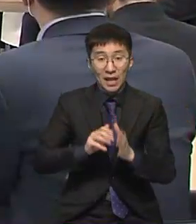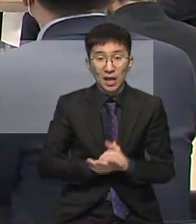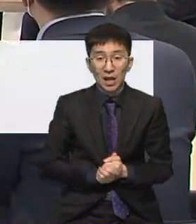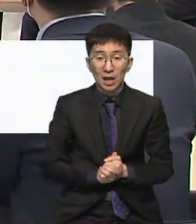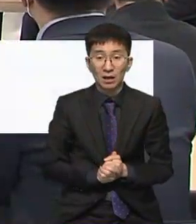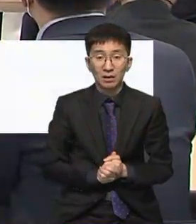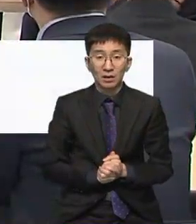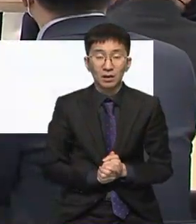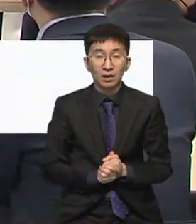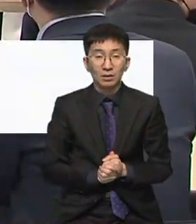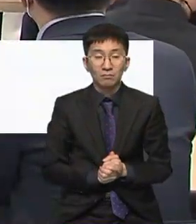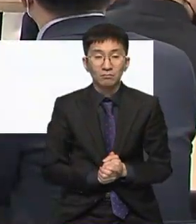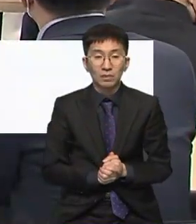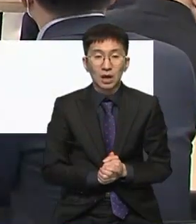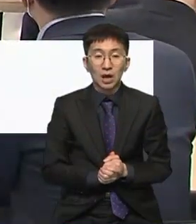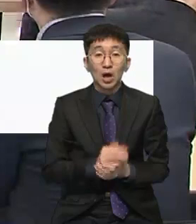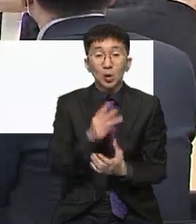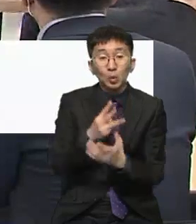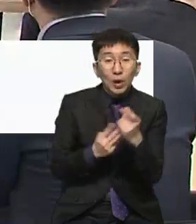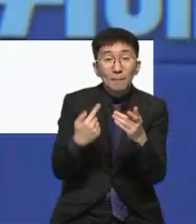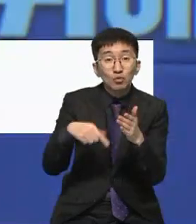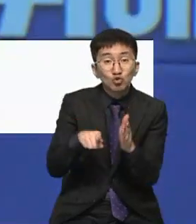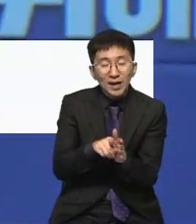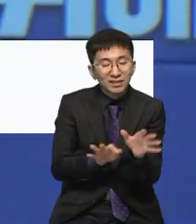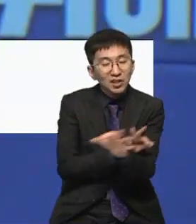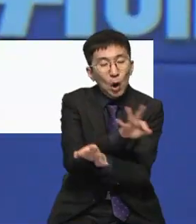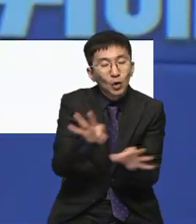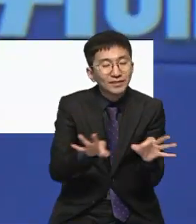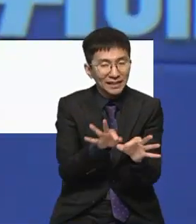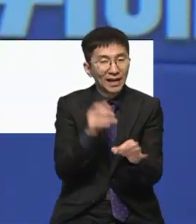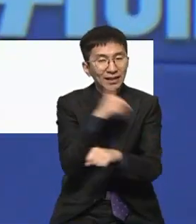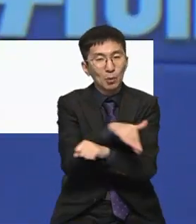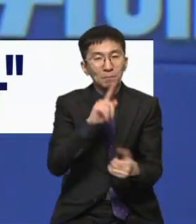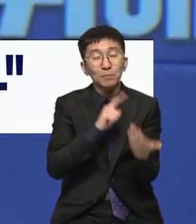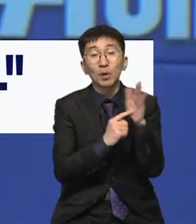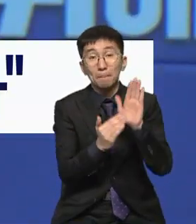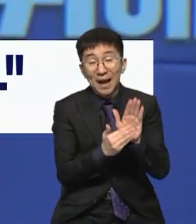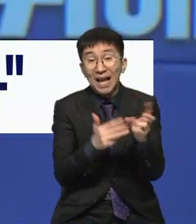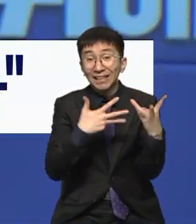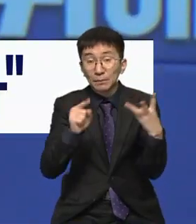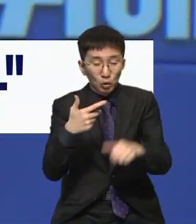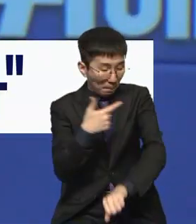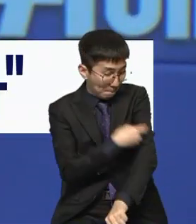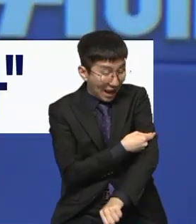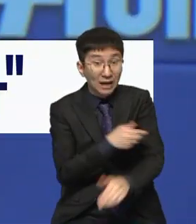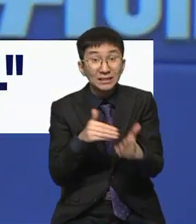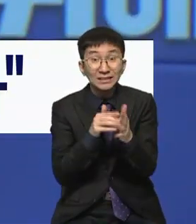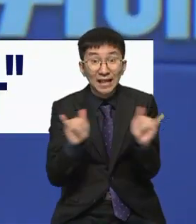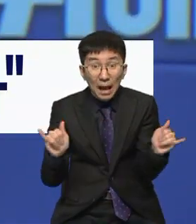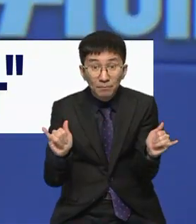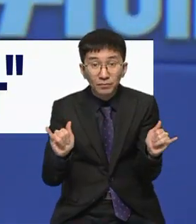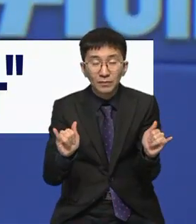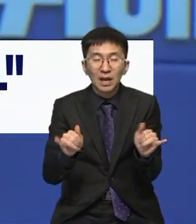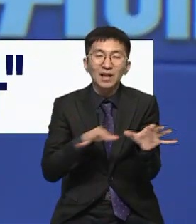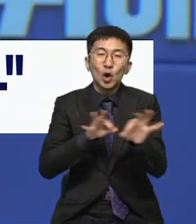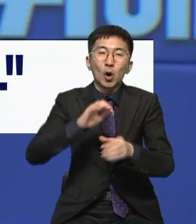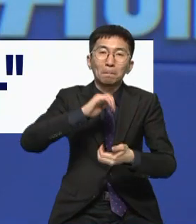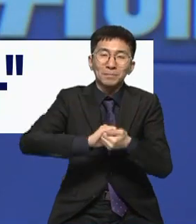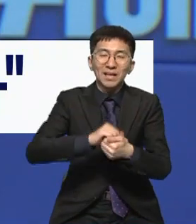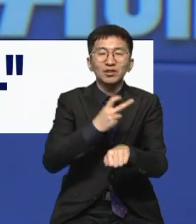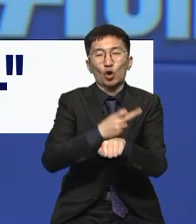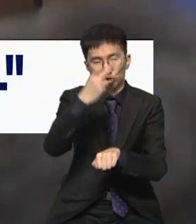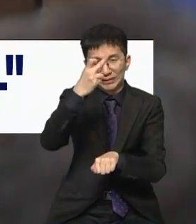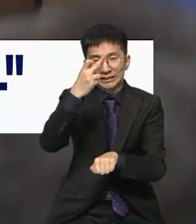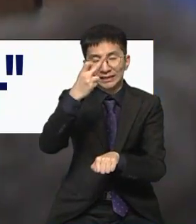대규모 통합형 회복 플랜을 제안했습니다. 백신 3차 접종자에 한해 영업시간 제한을 밤 12시까지 완화하는 방안을